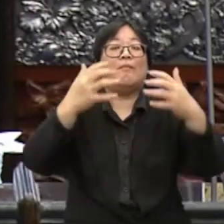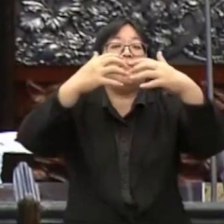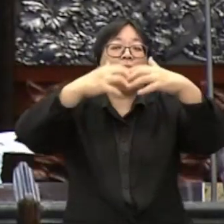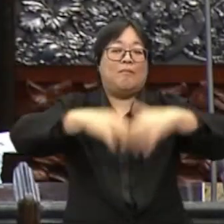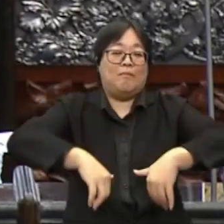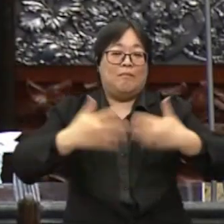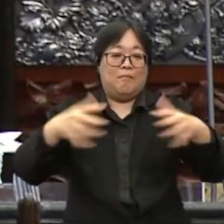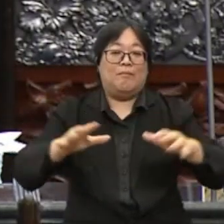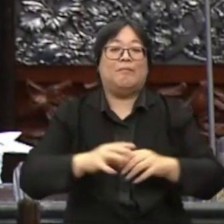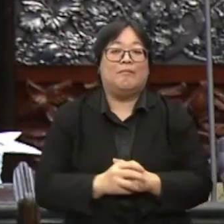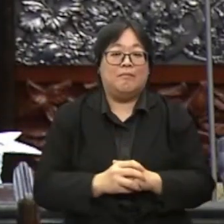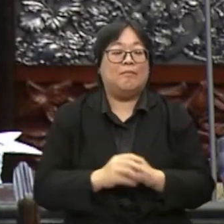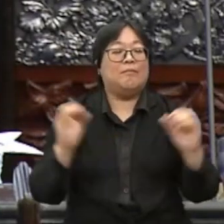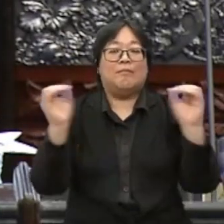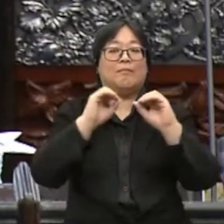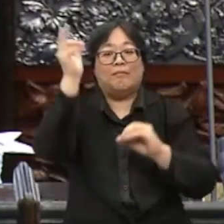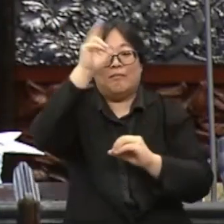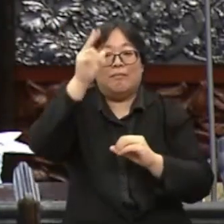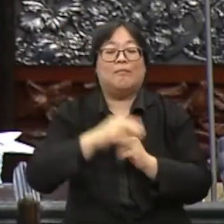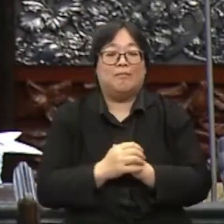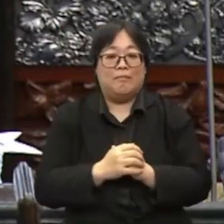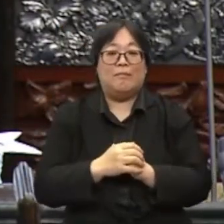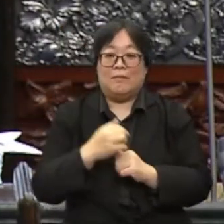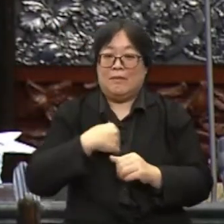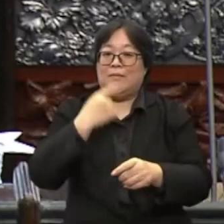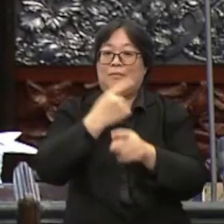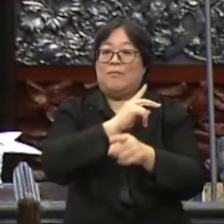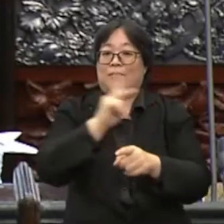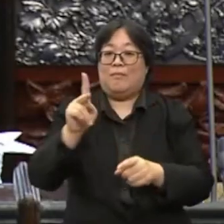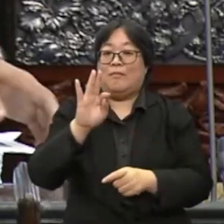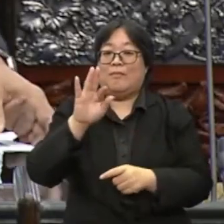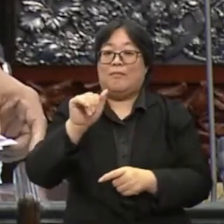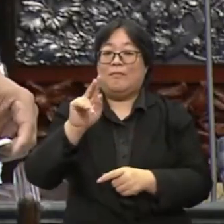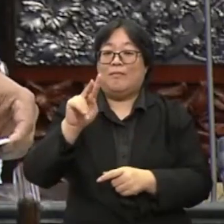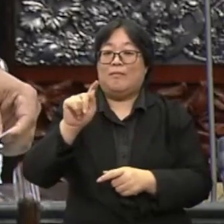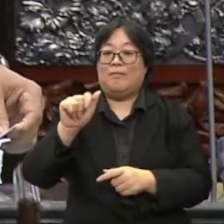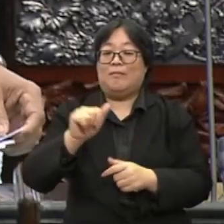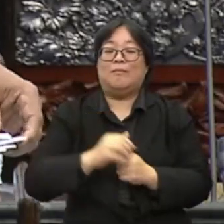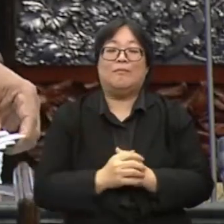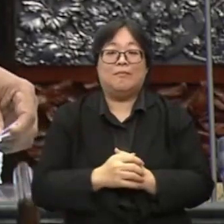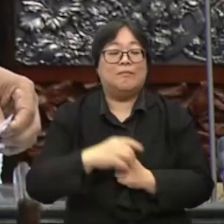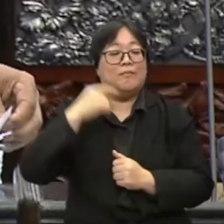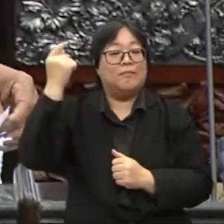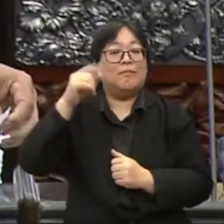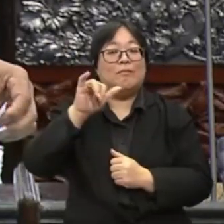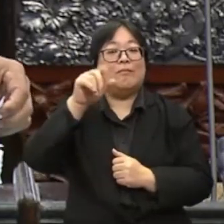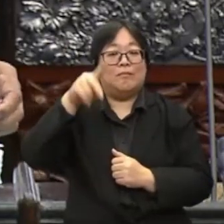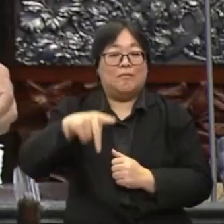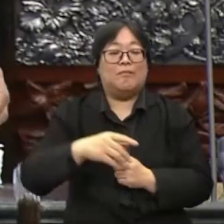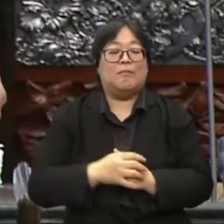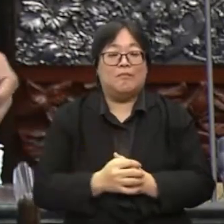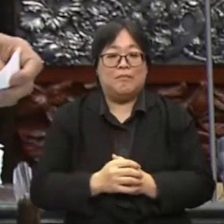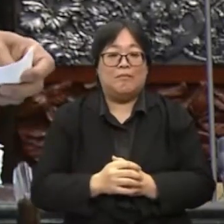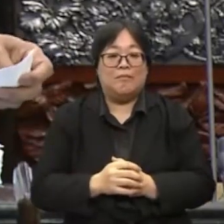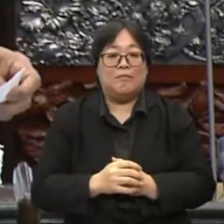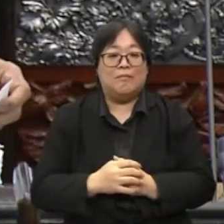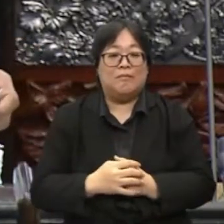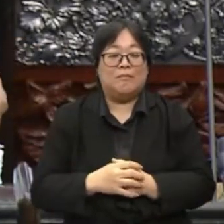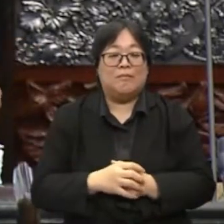dibubarkan tidak ada kerajaan itu saya membetulkan fakta tuan yang dipertua yang berhormat tuan yang